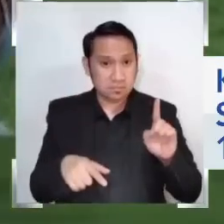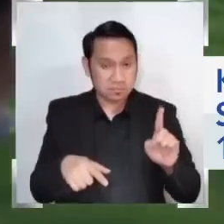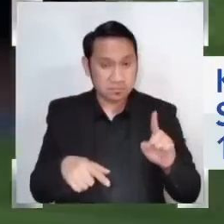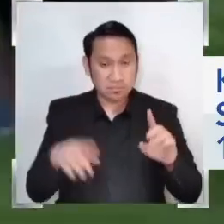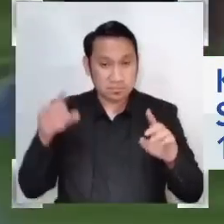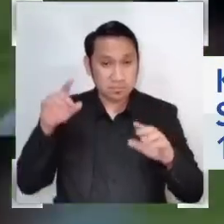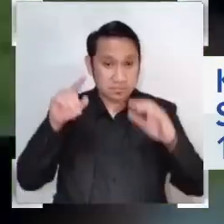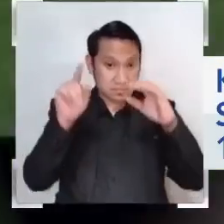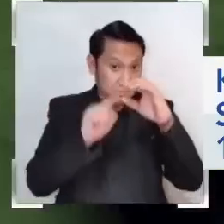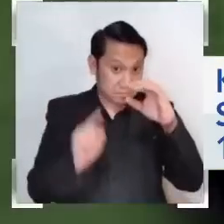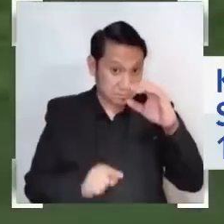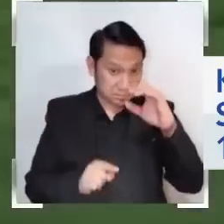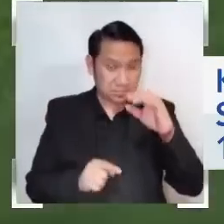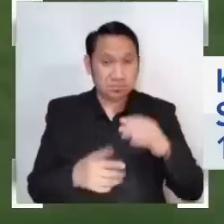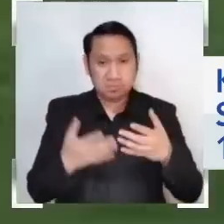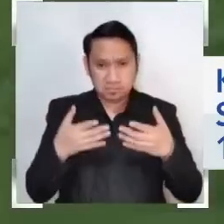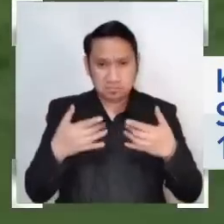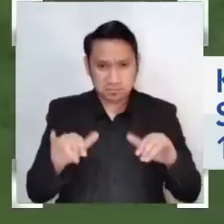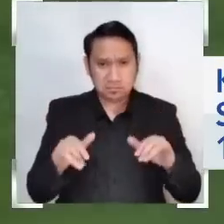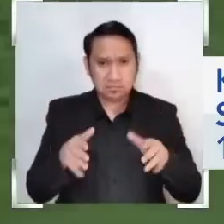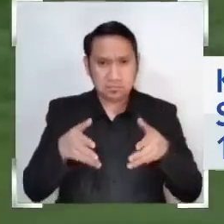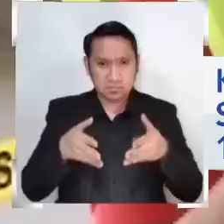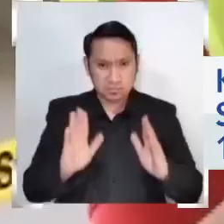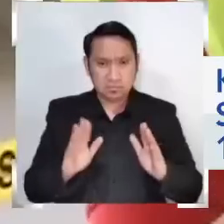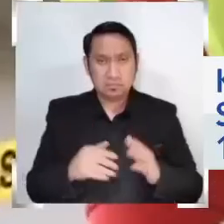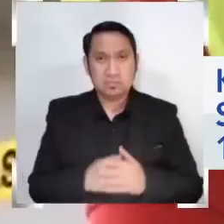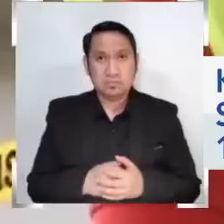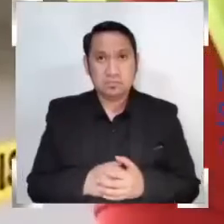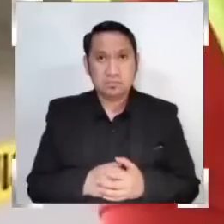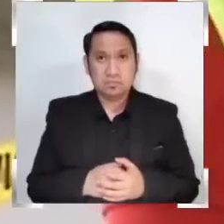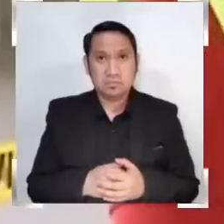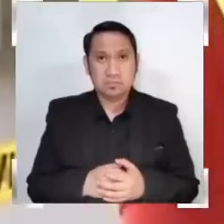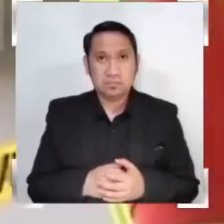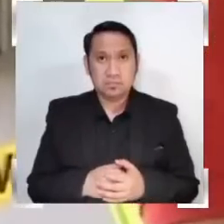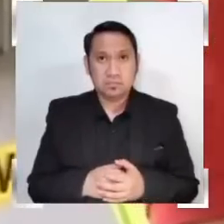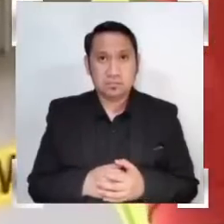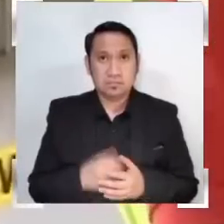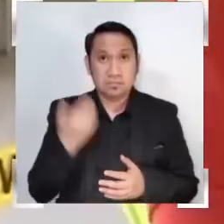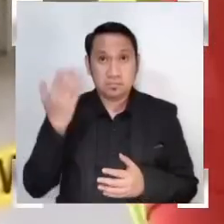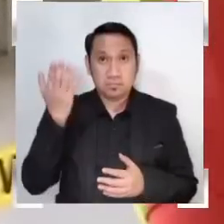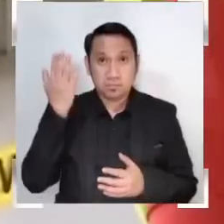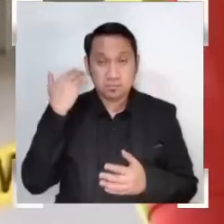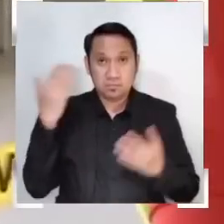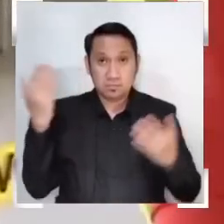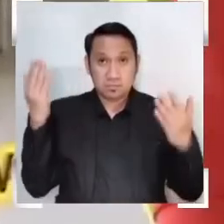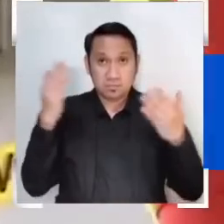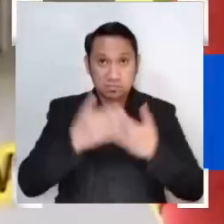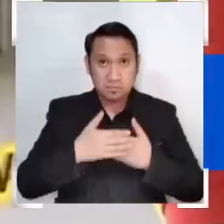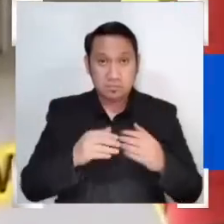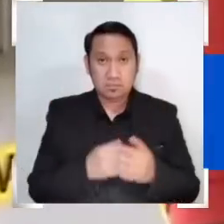kagabi, pinayagan pa rin ang ground operations. Last night is only alert level 1 and